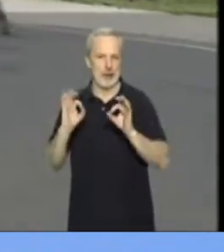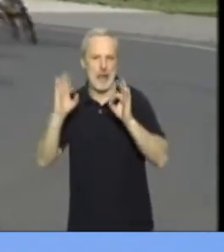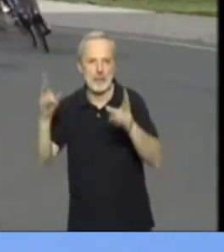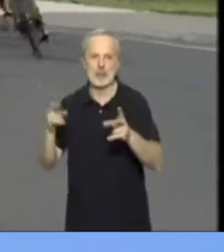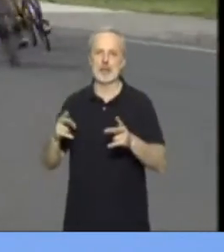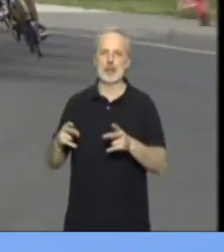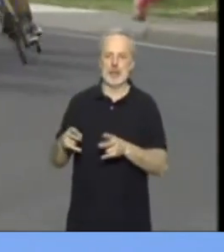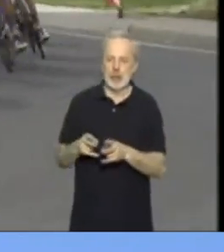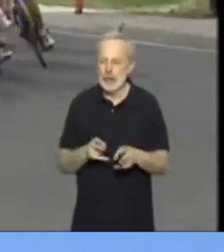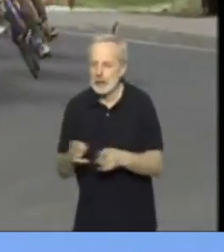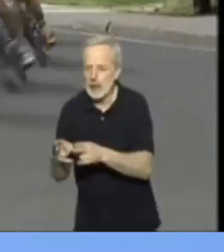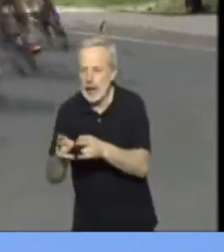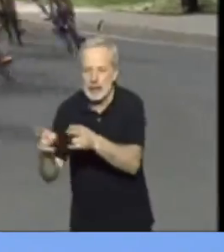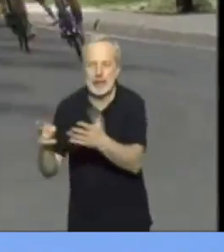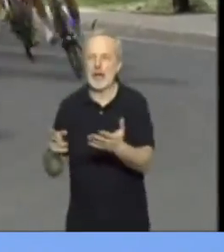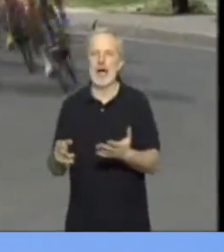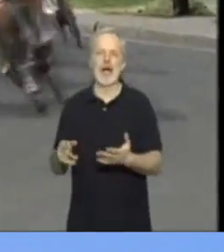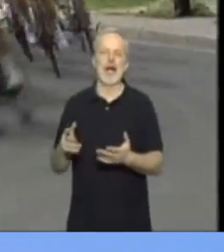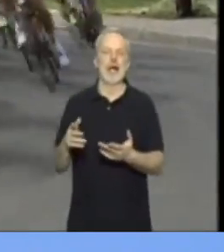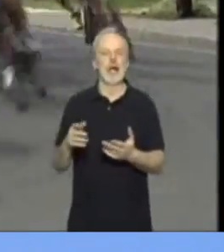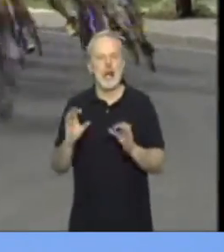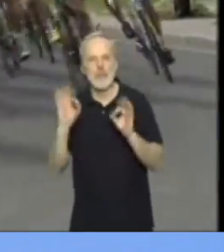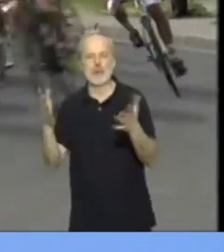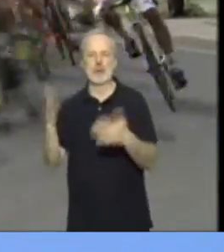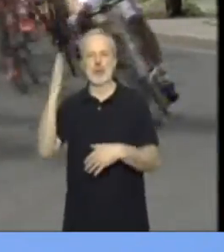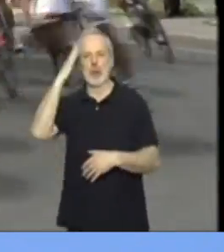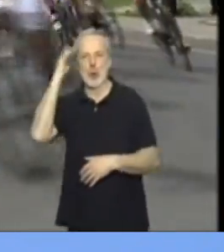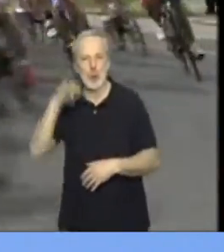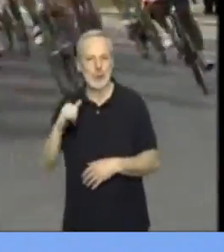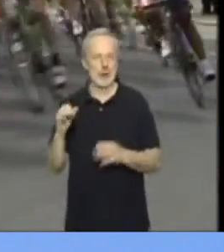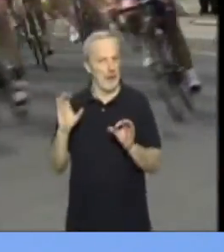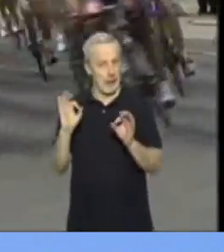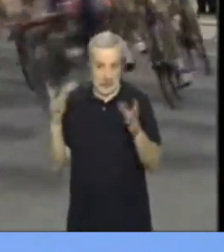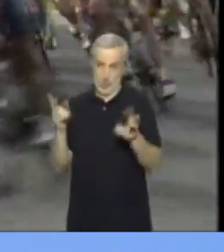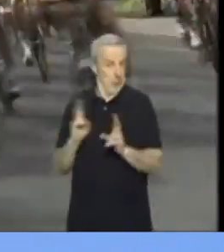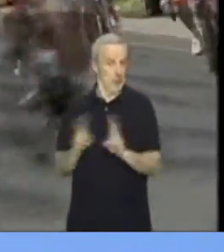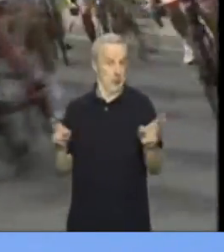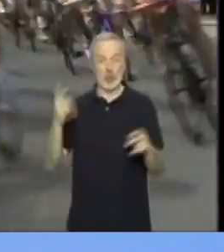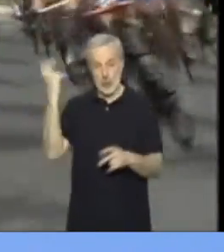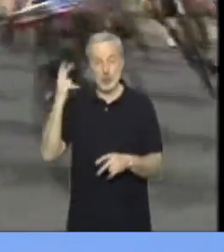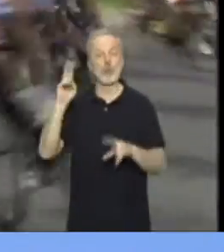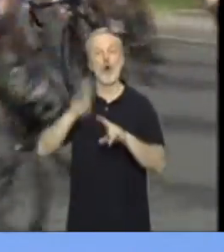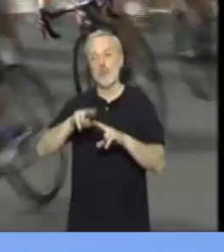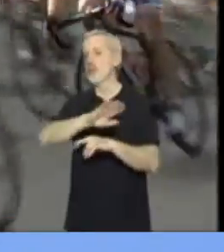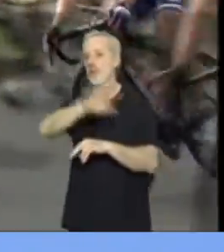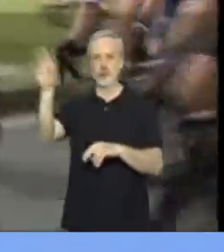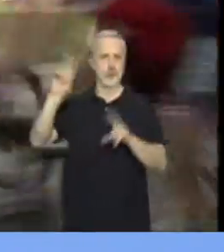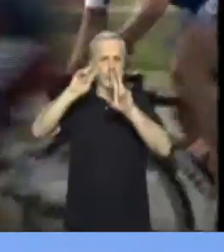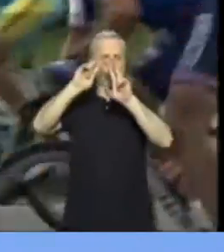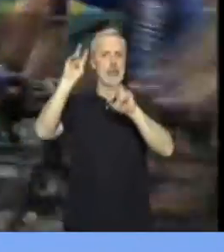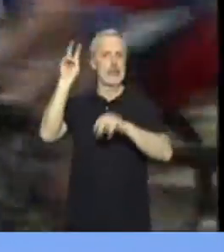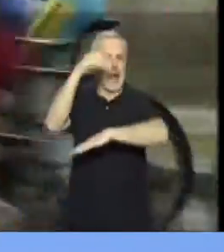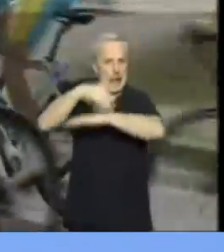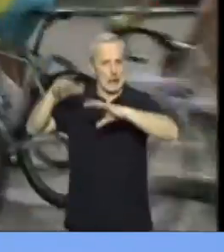na tratích, na zkvalitnění ubytování a podobně, aby závod získal ještě větší jméno